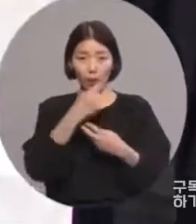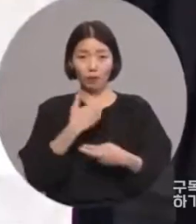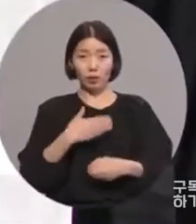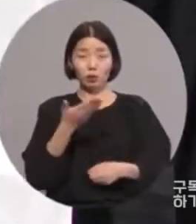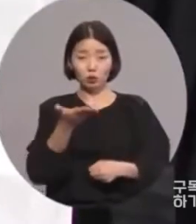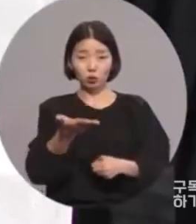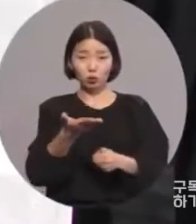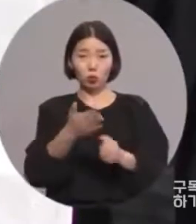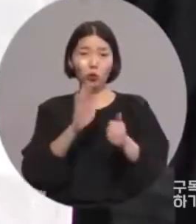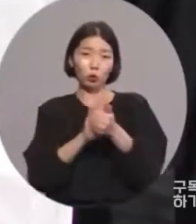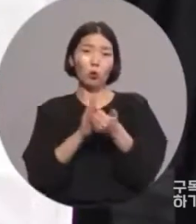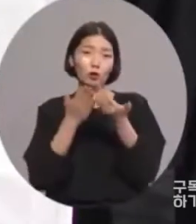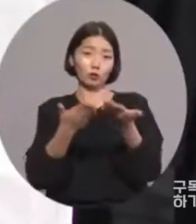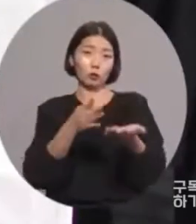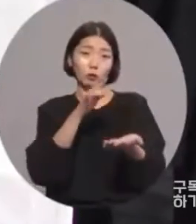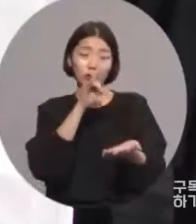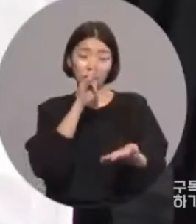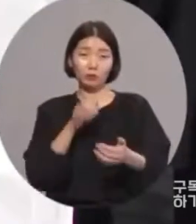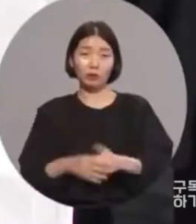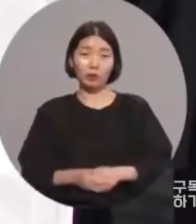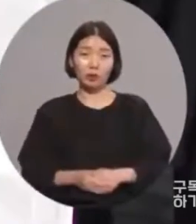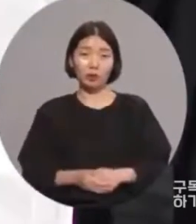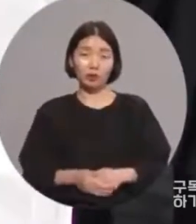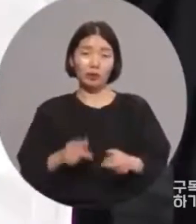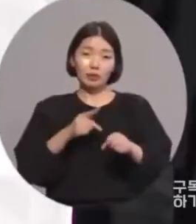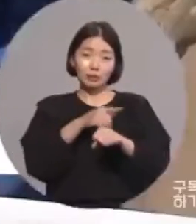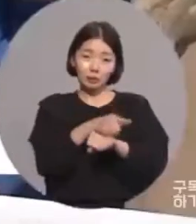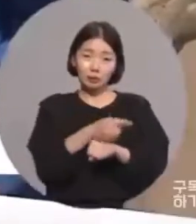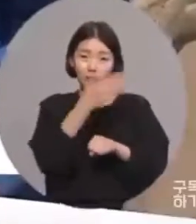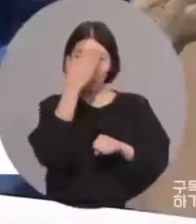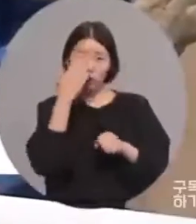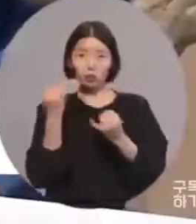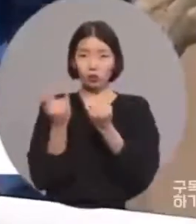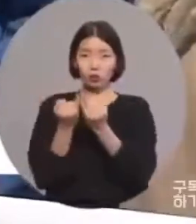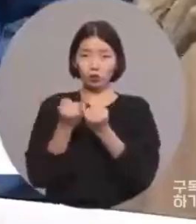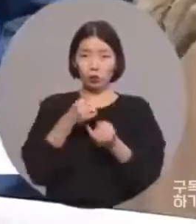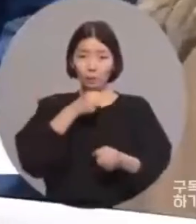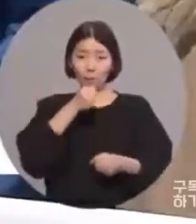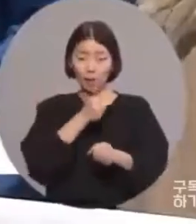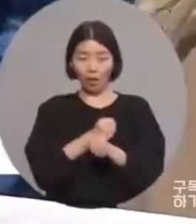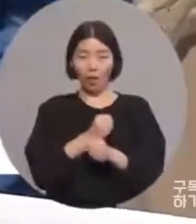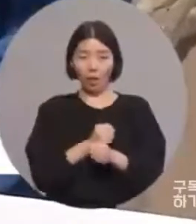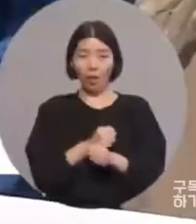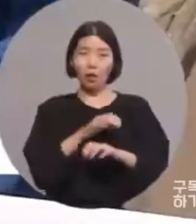약속했다며 지지를 표했습니다. 임실 지역 청년과 여성들도 기자회견을 열고